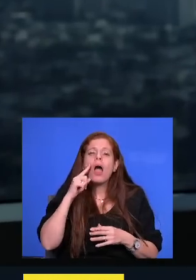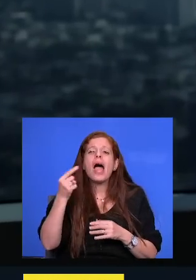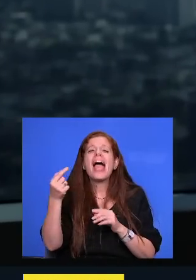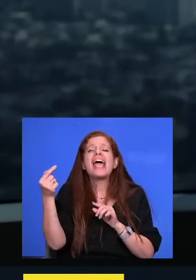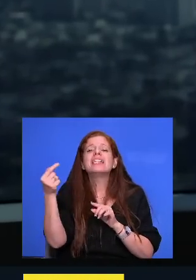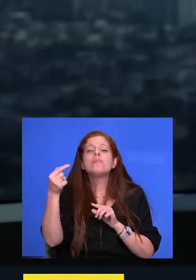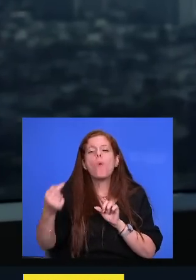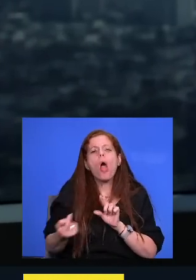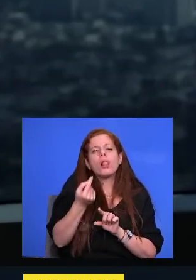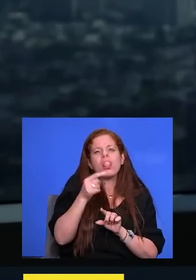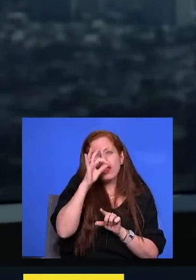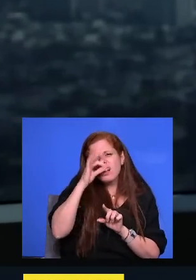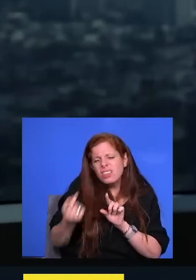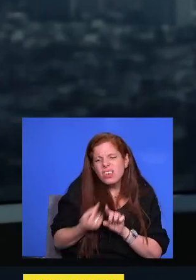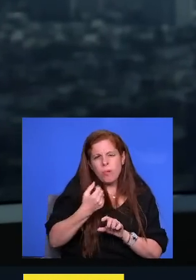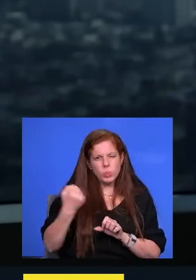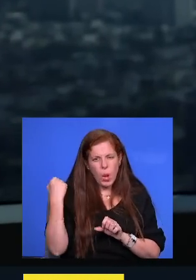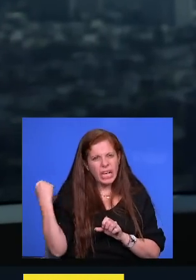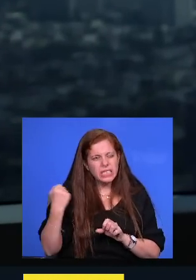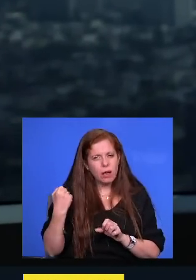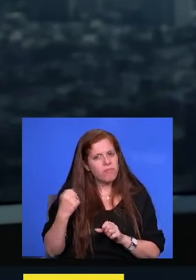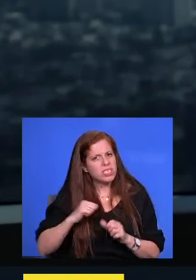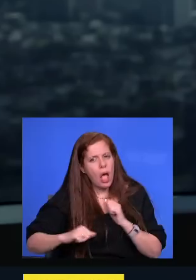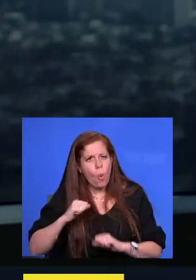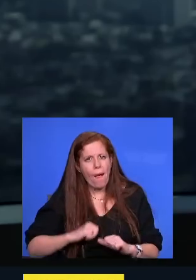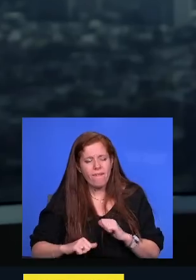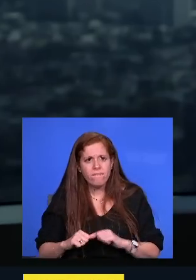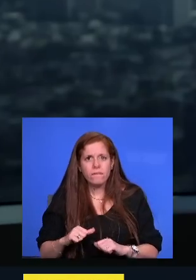הם עשו את זה חזק וזה היה מאוד כואב.